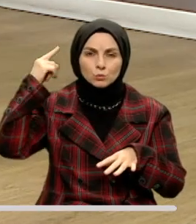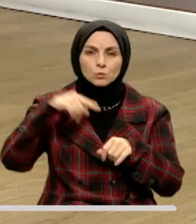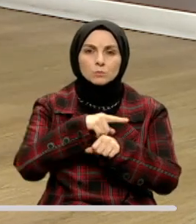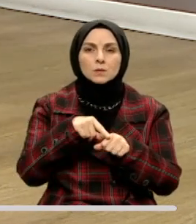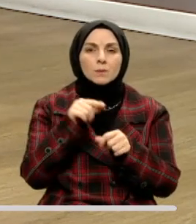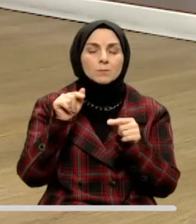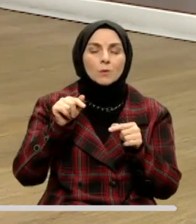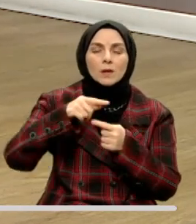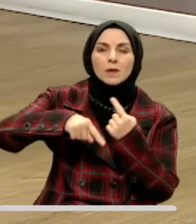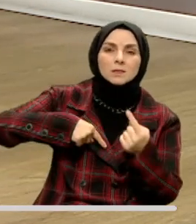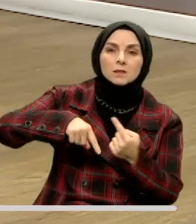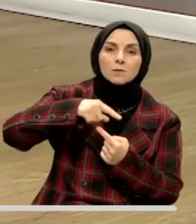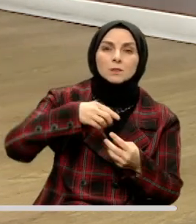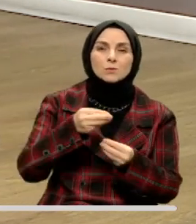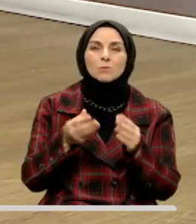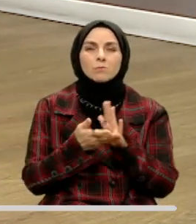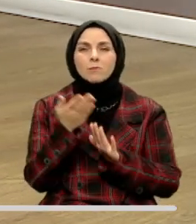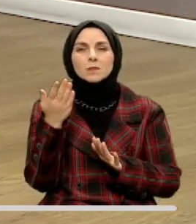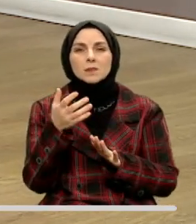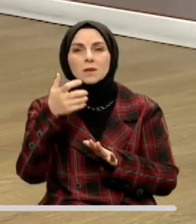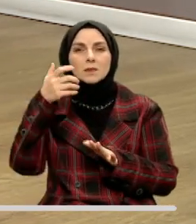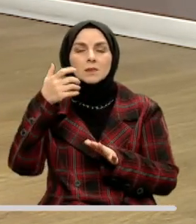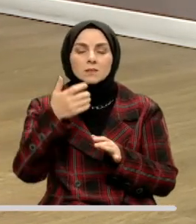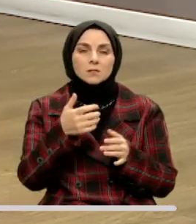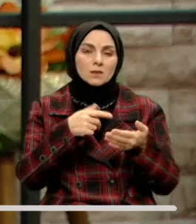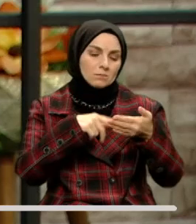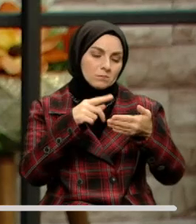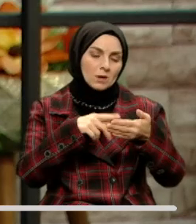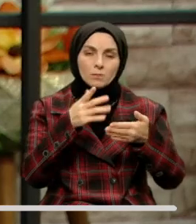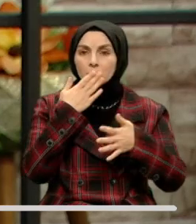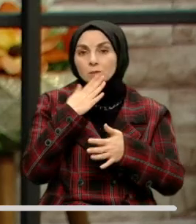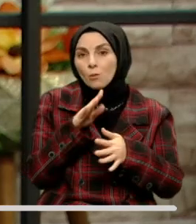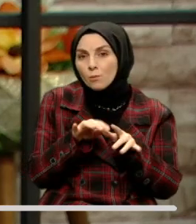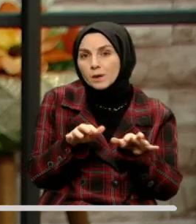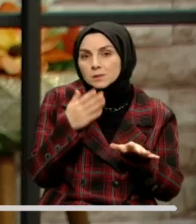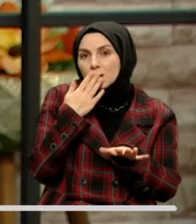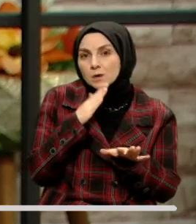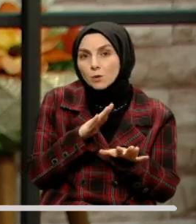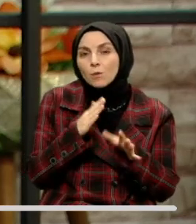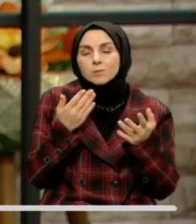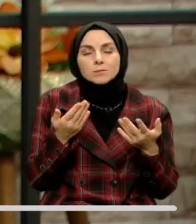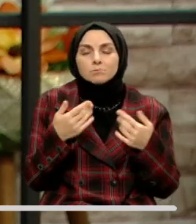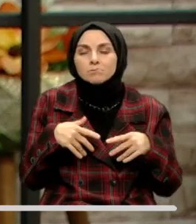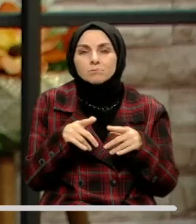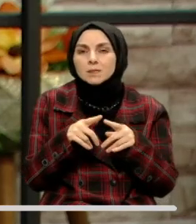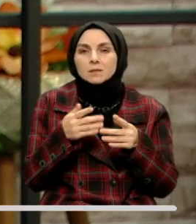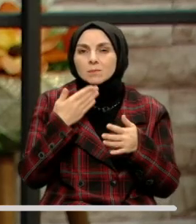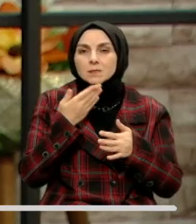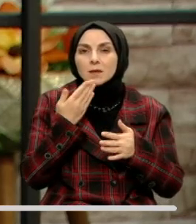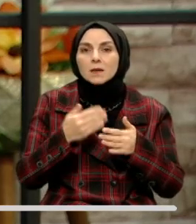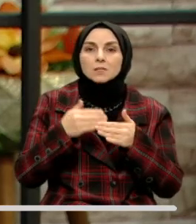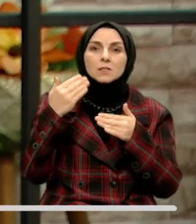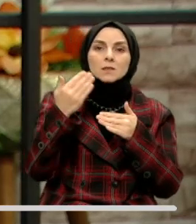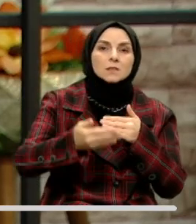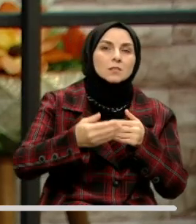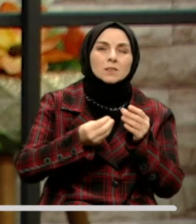uyarıcı yoktu sanki. Evet. Yani biz en fazla kendimizi televizyondan korumaya çalışırdık. İşte çok fazla dışarı arkadaşlarla takılmaya çıkmayalım. İşte sınav zamanı